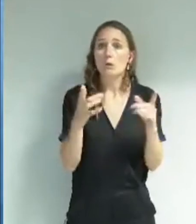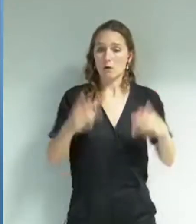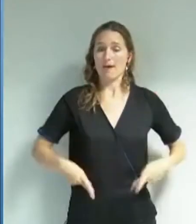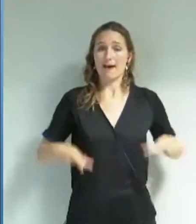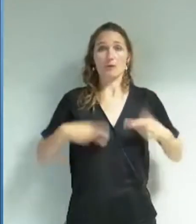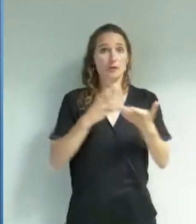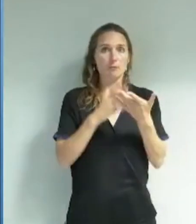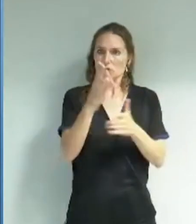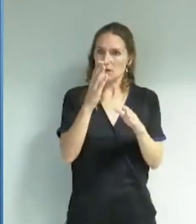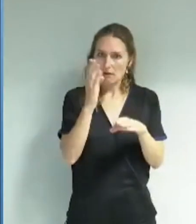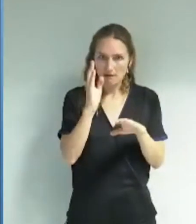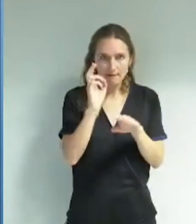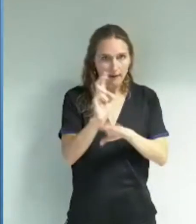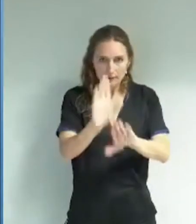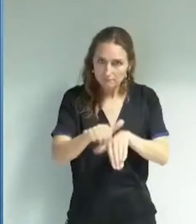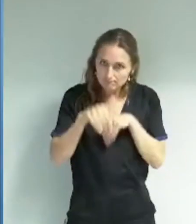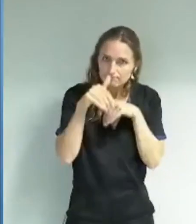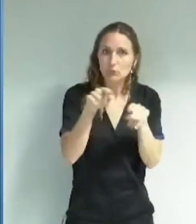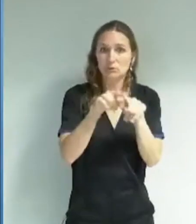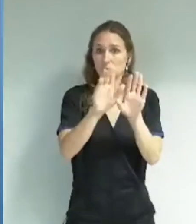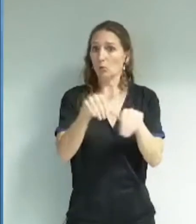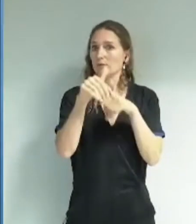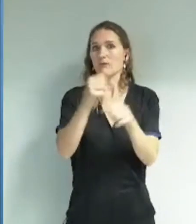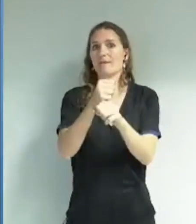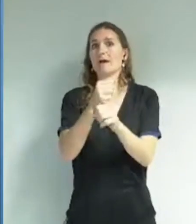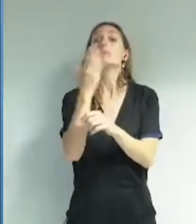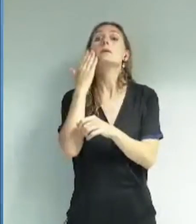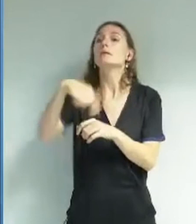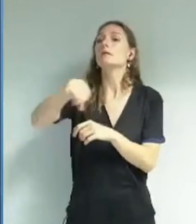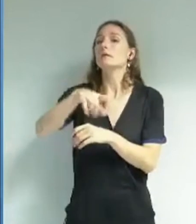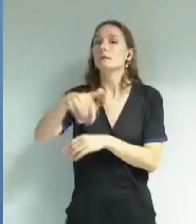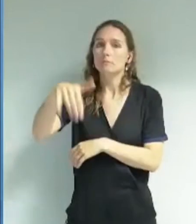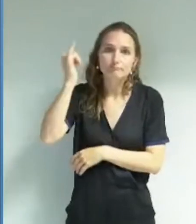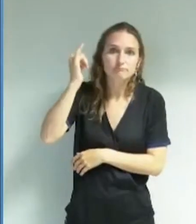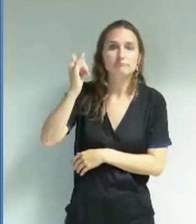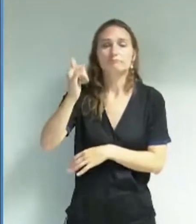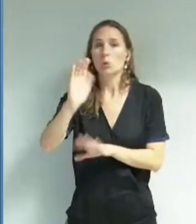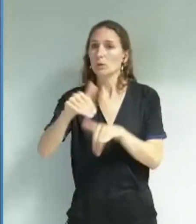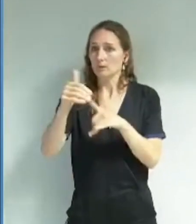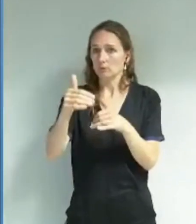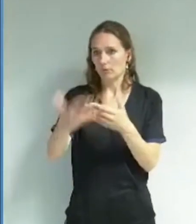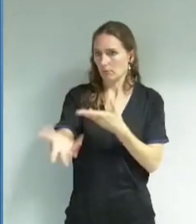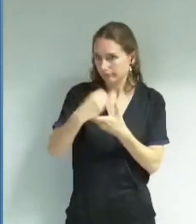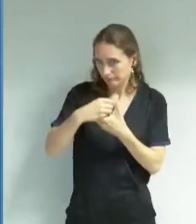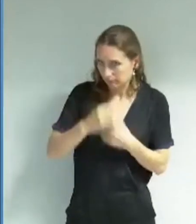travail avec les membres qui en seront volontaires pour continuer à faire l'évaluation des dispositifs et à assurer que nous les